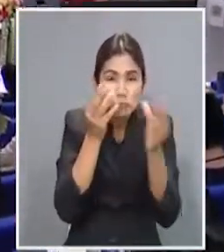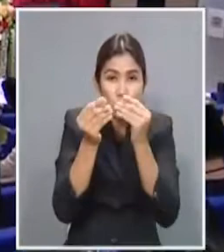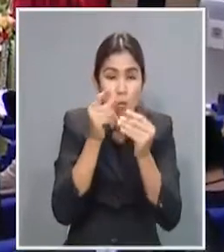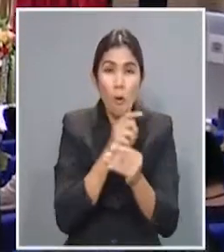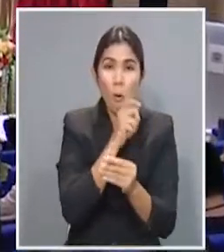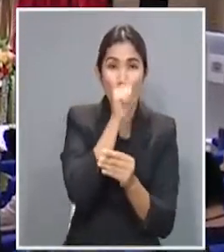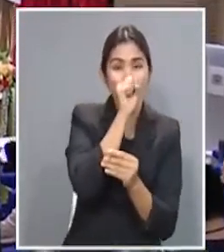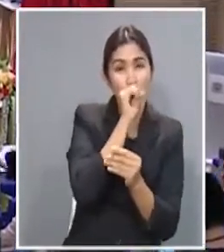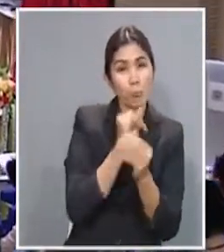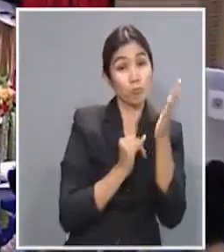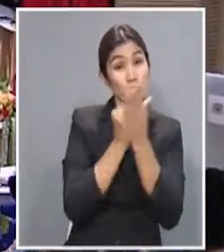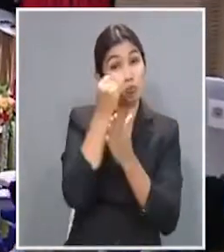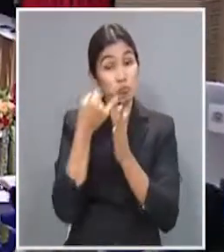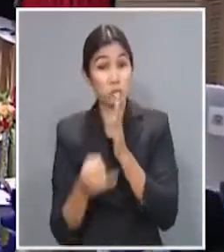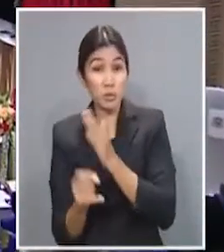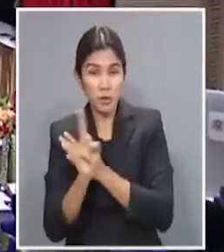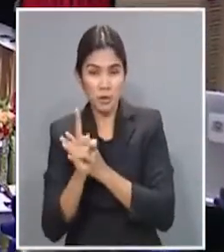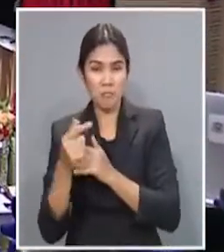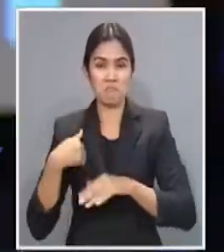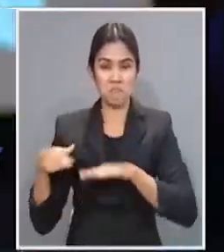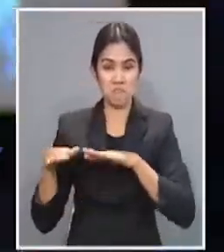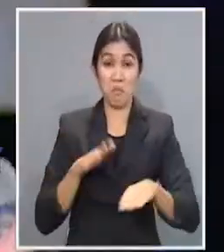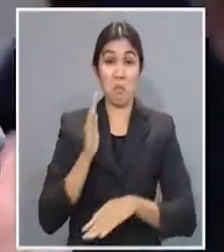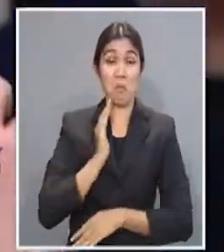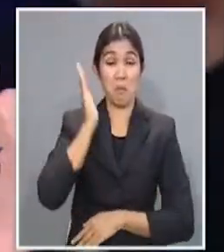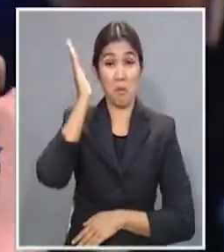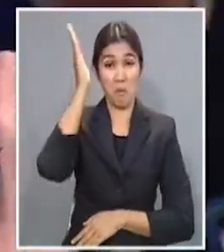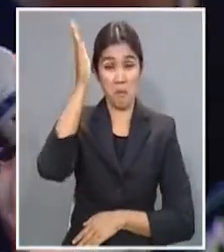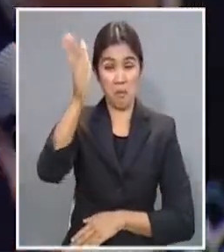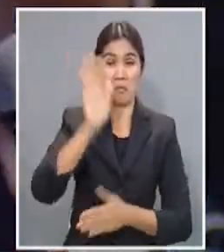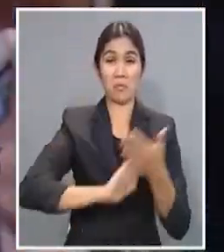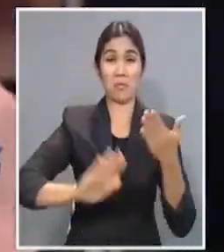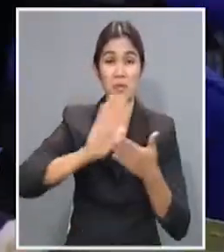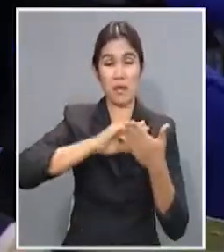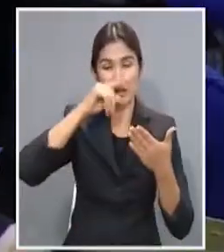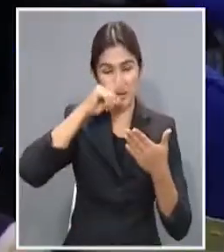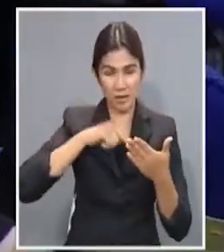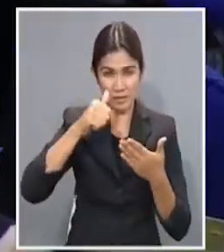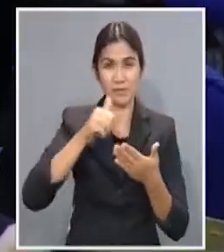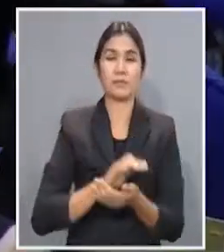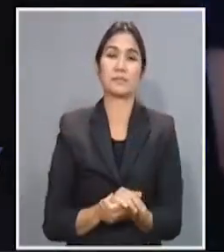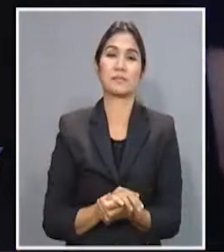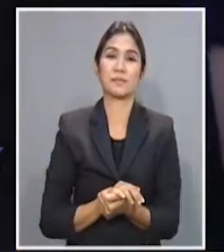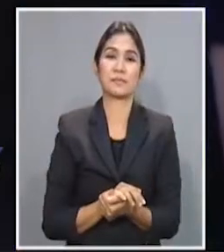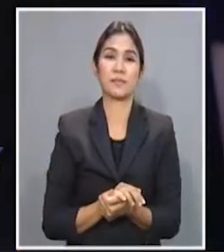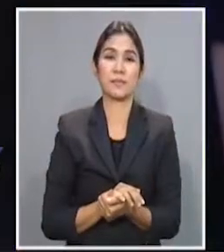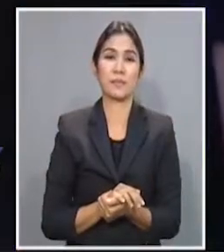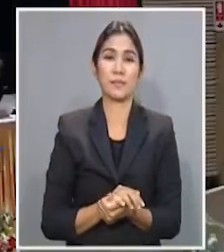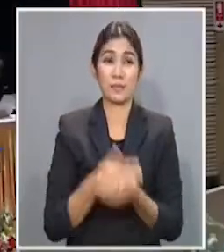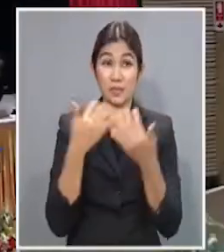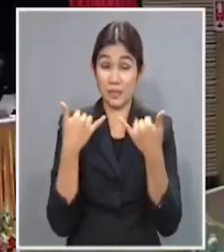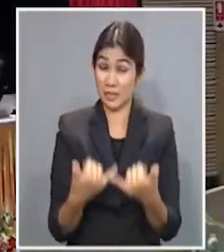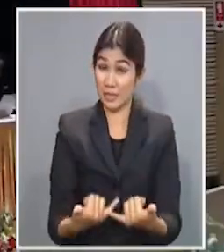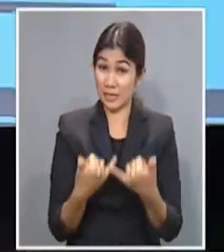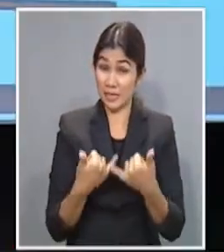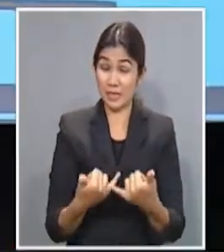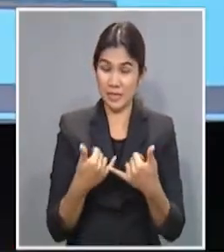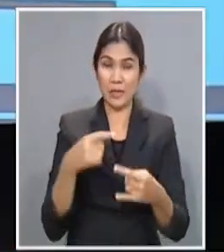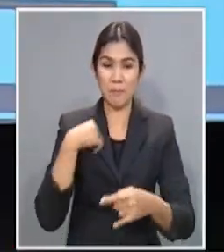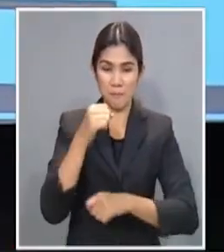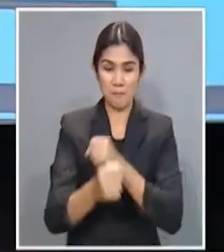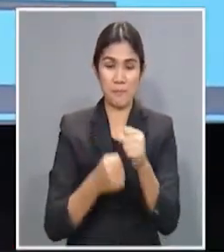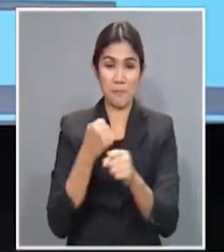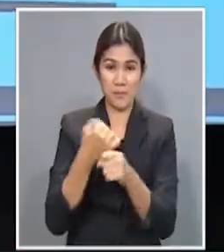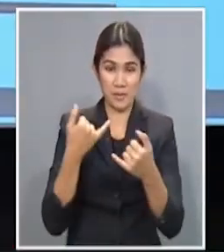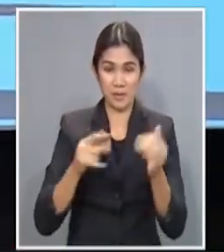ลองถูกเตรียมความพร้อมที่จะเป็นกำลังสำคัญของประเทศไทยในอนาคตค่ะโดยครั้งนี้จัดขึ้นเป็นปี